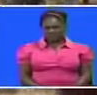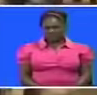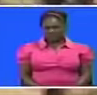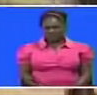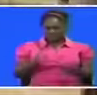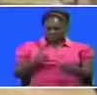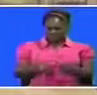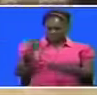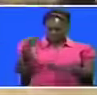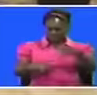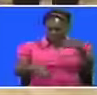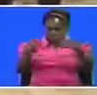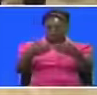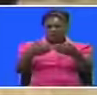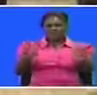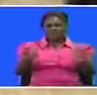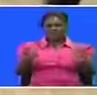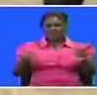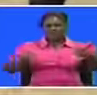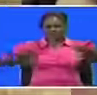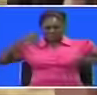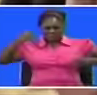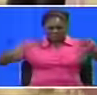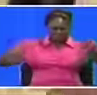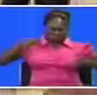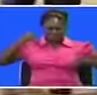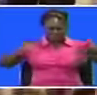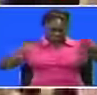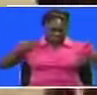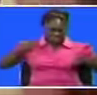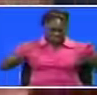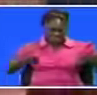Kisha ushindi ukafungua milango ya furaha.